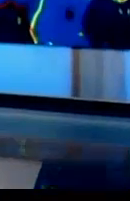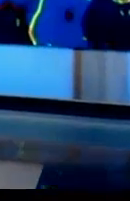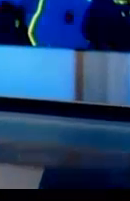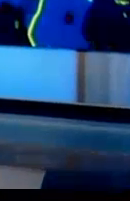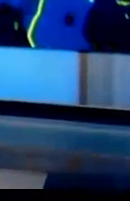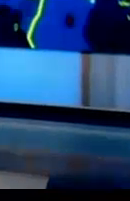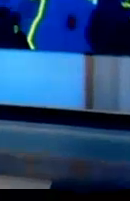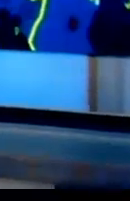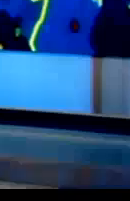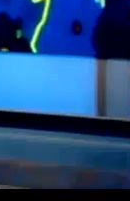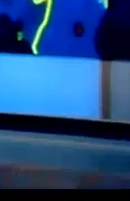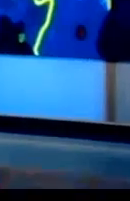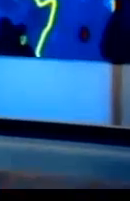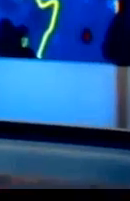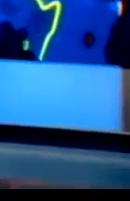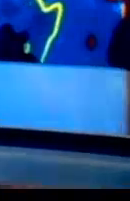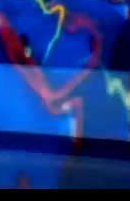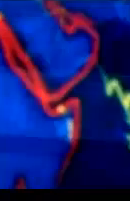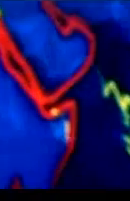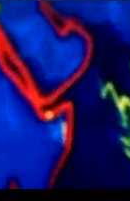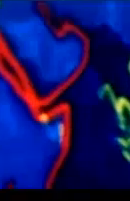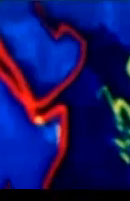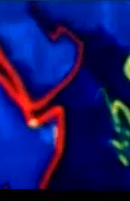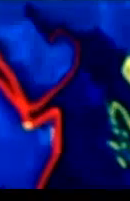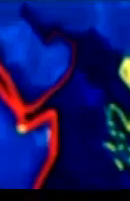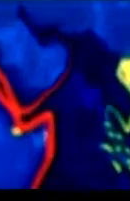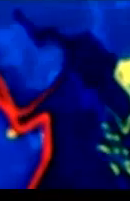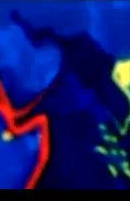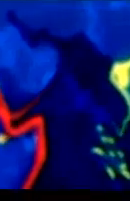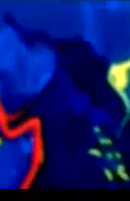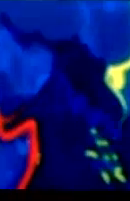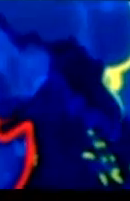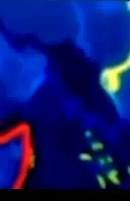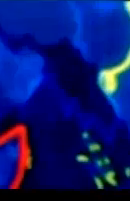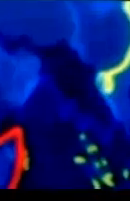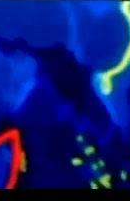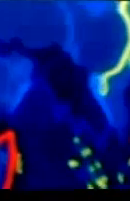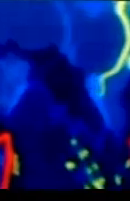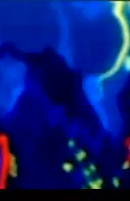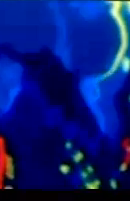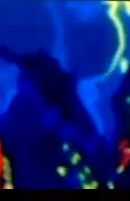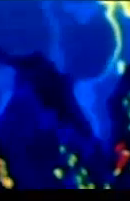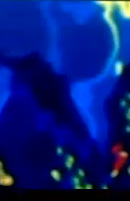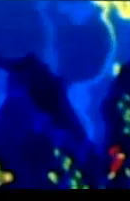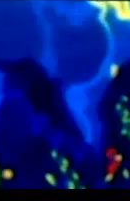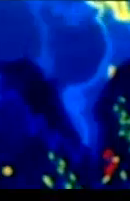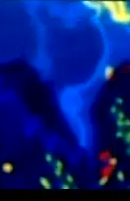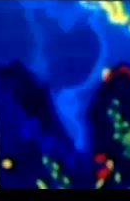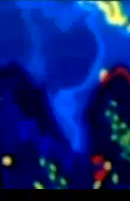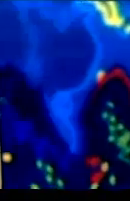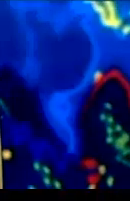Stela Dănilă vă prezintă Telejurnalul. Doamnelor, domnilor, bună seara și bine v-am regăsit la Telejurnal.